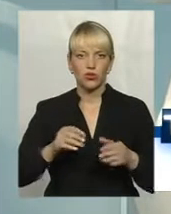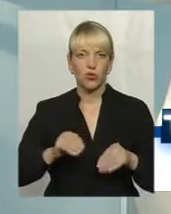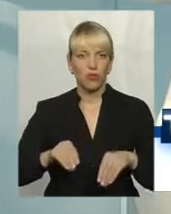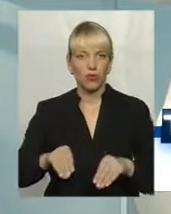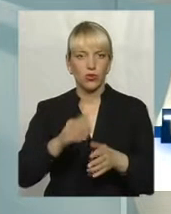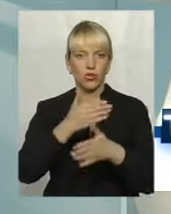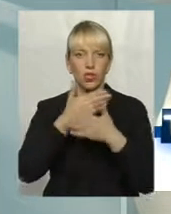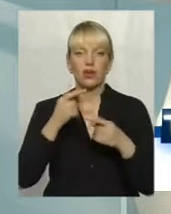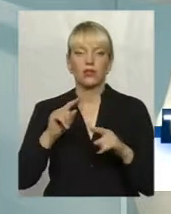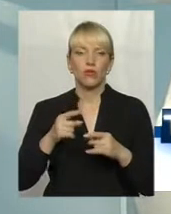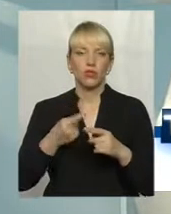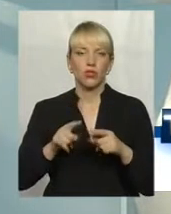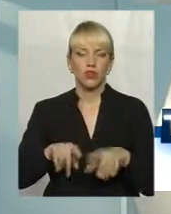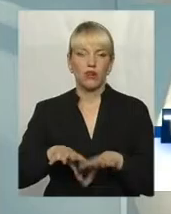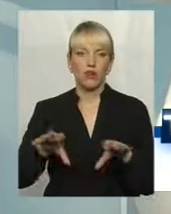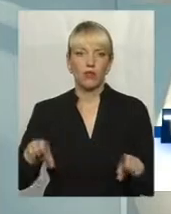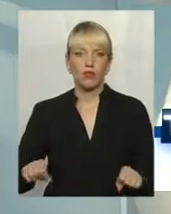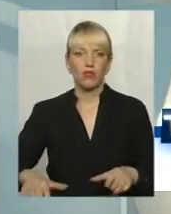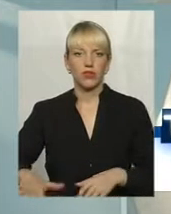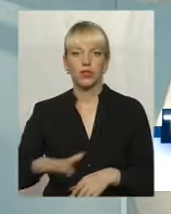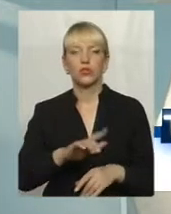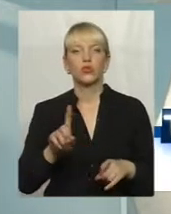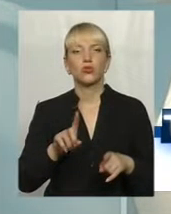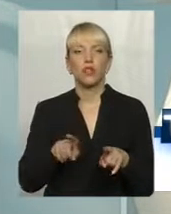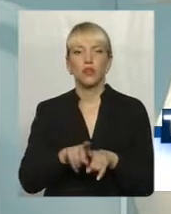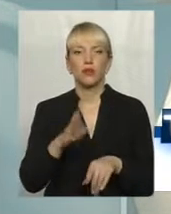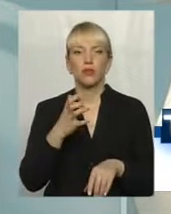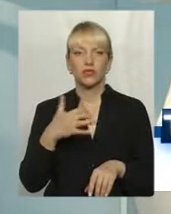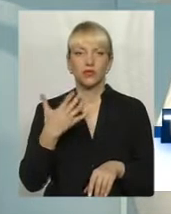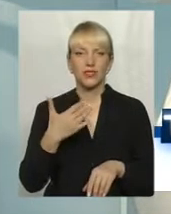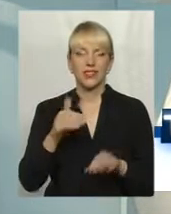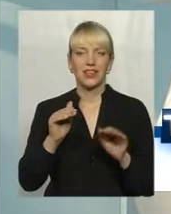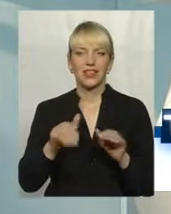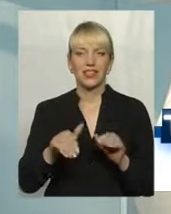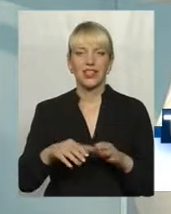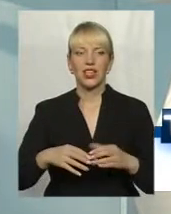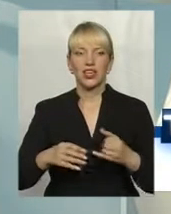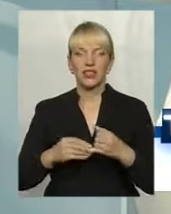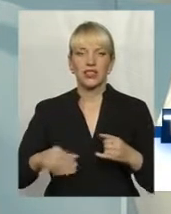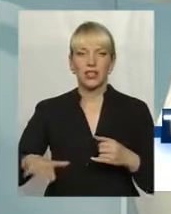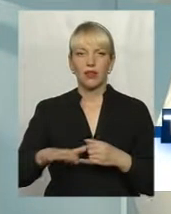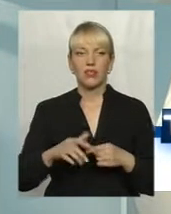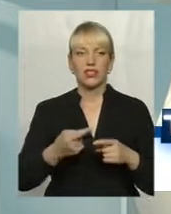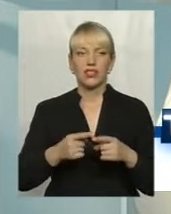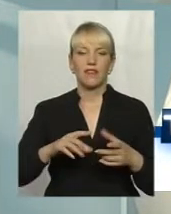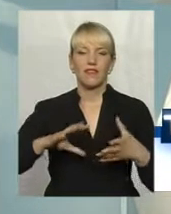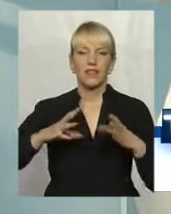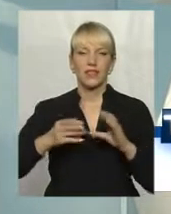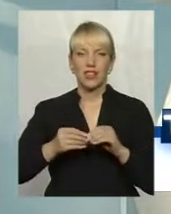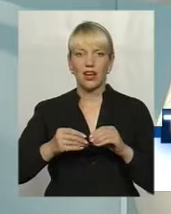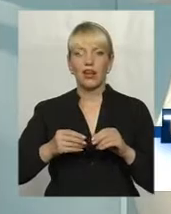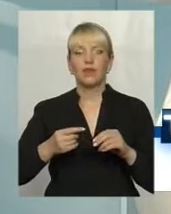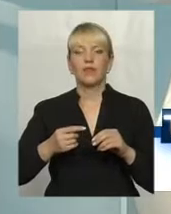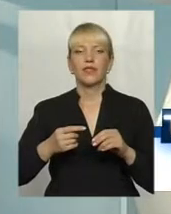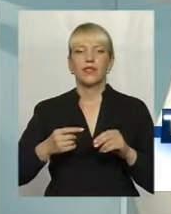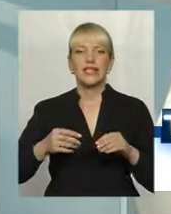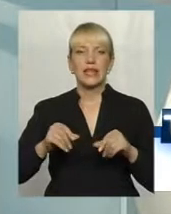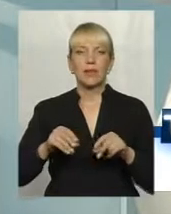на окупованих територіях. Що таке 550 тисяч землі? Це вся орна земля такої країни, наприклад, як